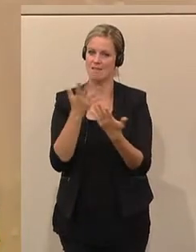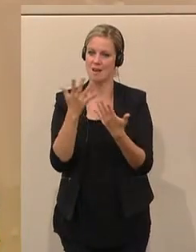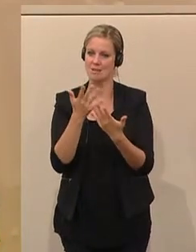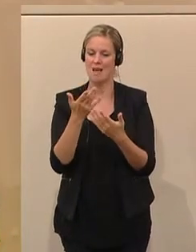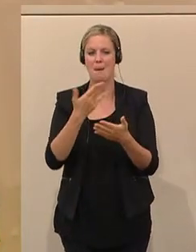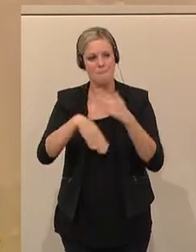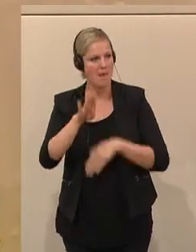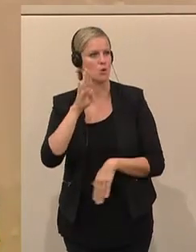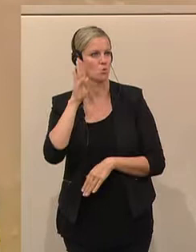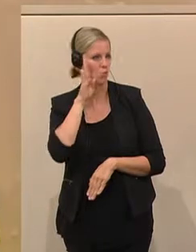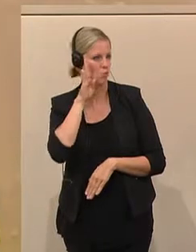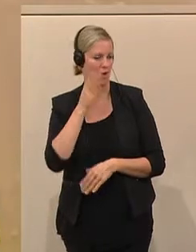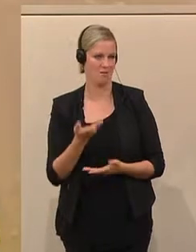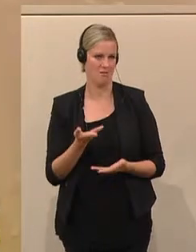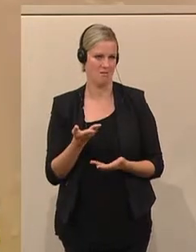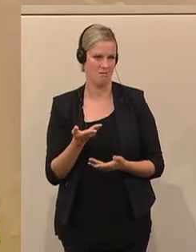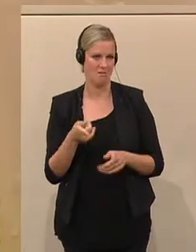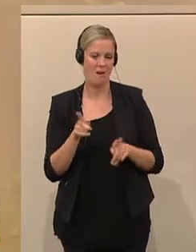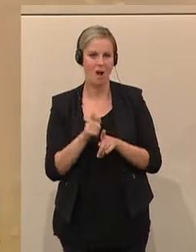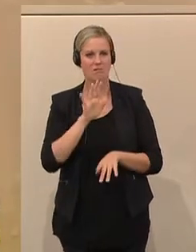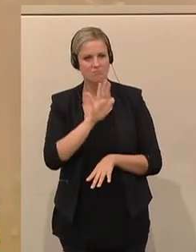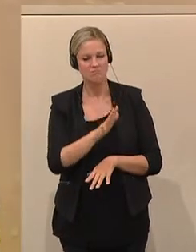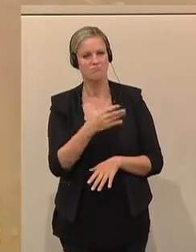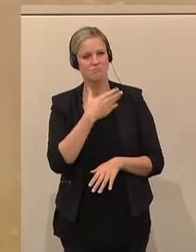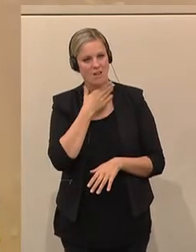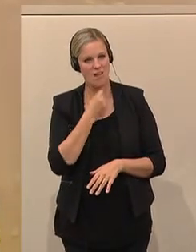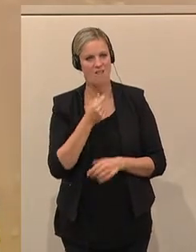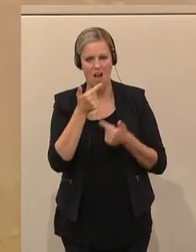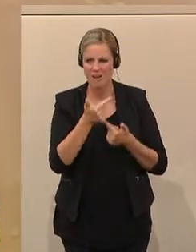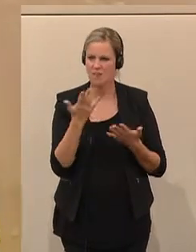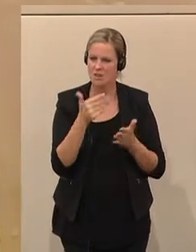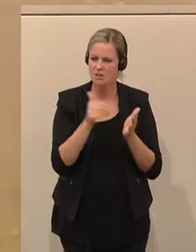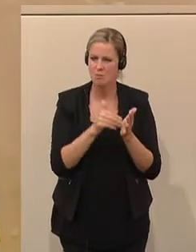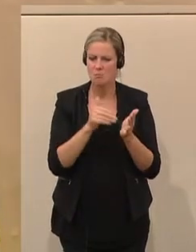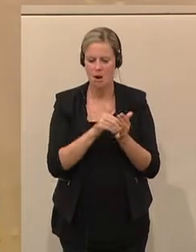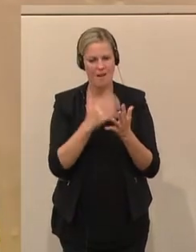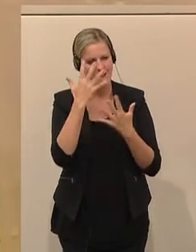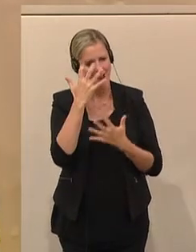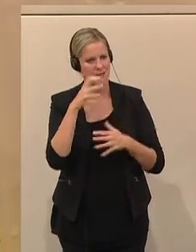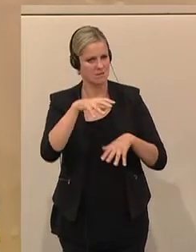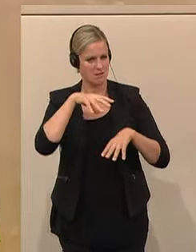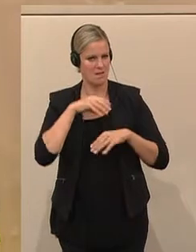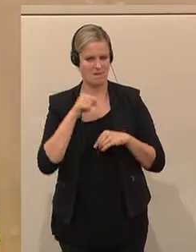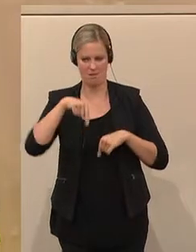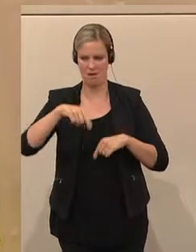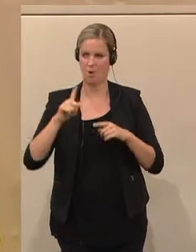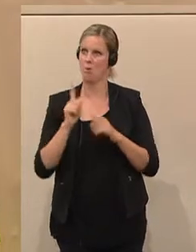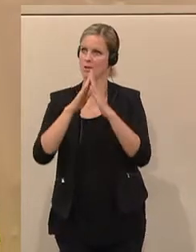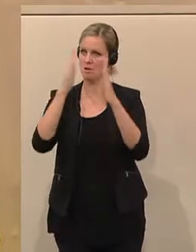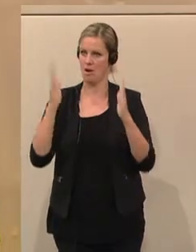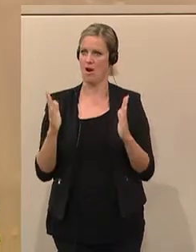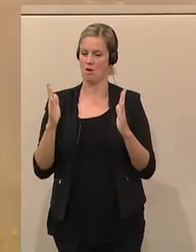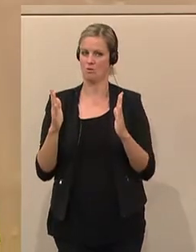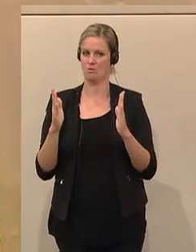zu schenken. Auch ihre Anliegen ernst zu nehmen und das hier auch im Hohen Haus, in dem wir